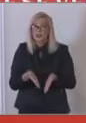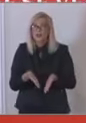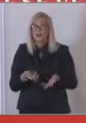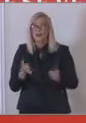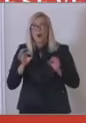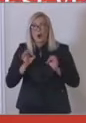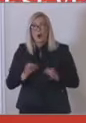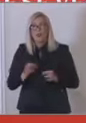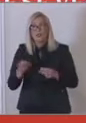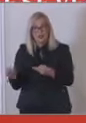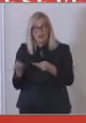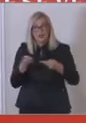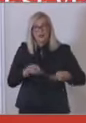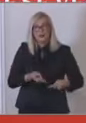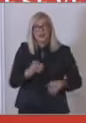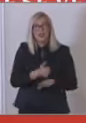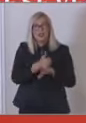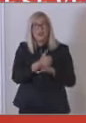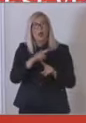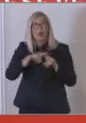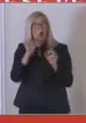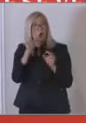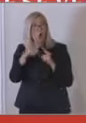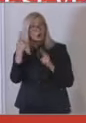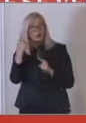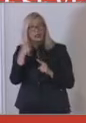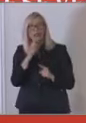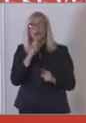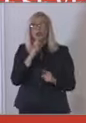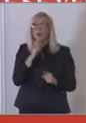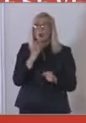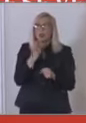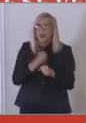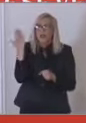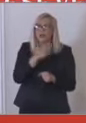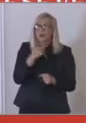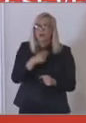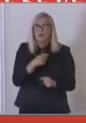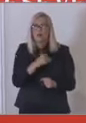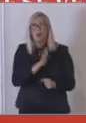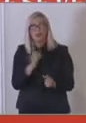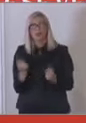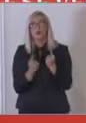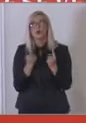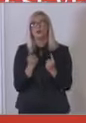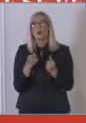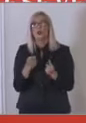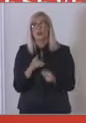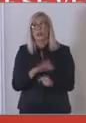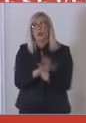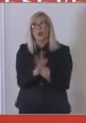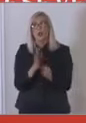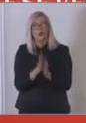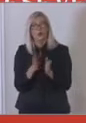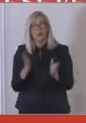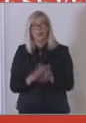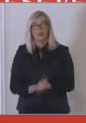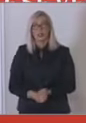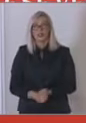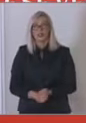edhe kjo vizitë zyrtare e kryeministrit Hoti, vizitë e cila paralizohet në këto kushte të ndërlikuara për shkak të